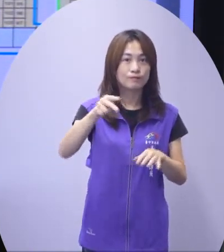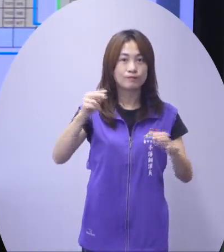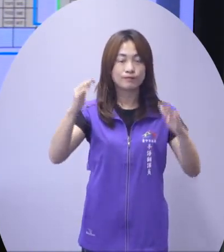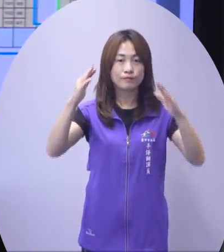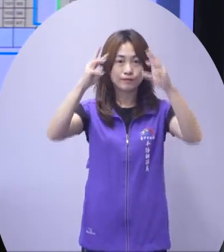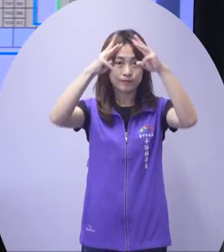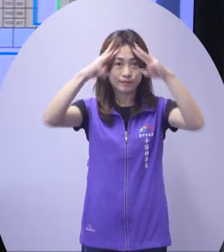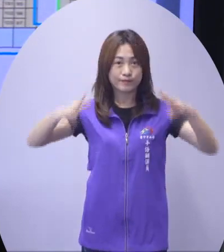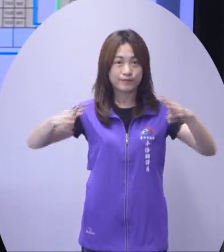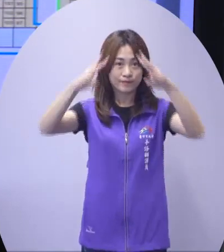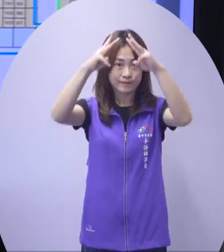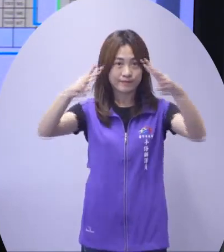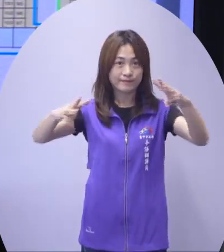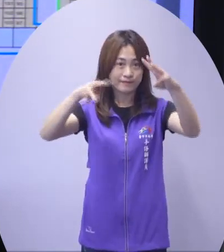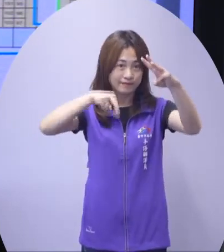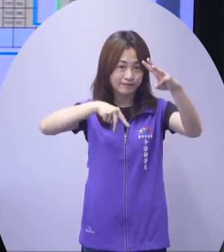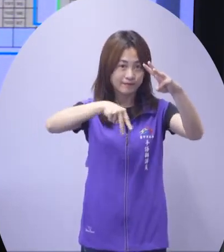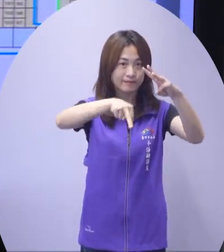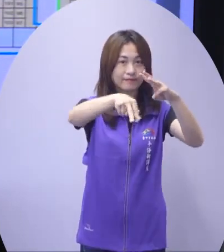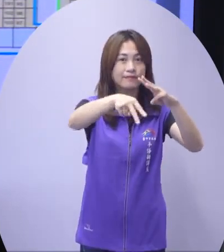行各种农产品的展售跟